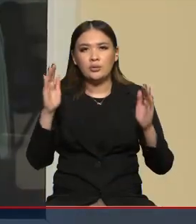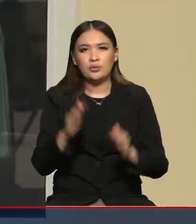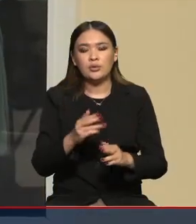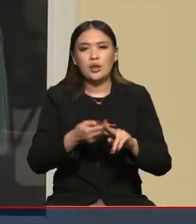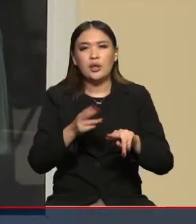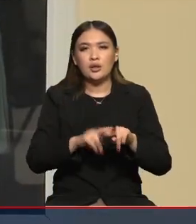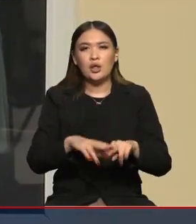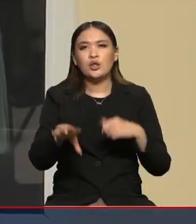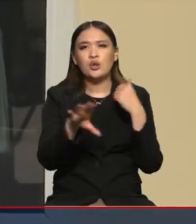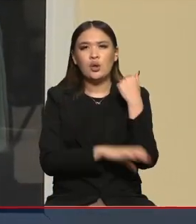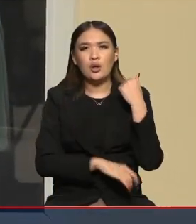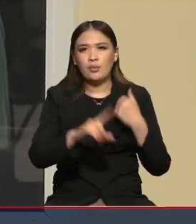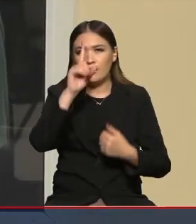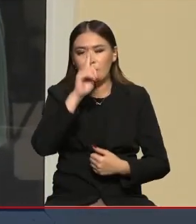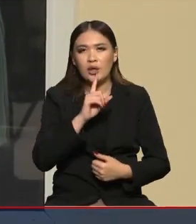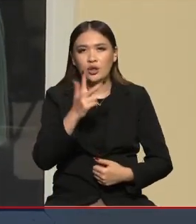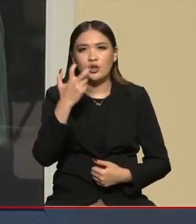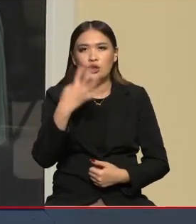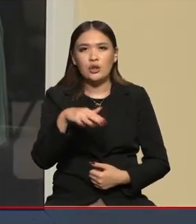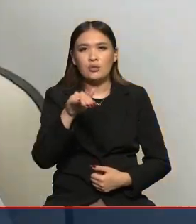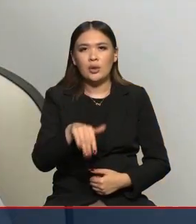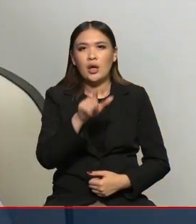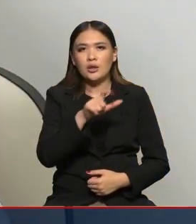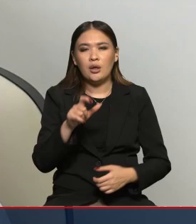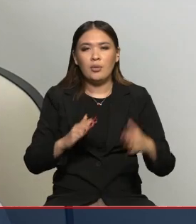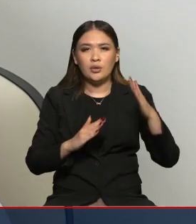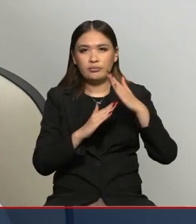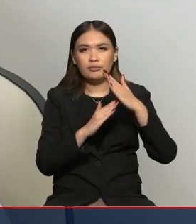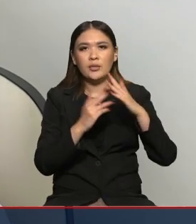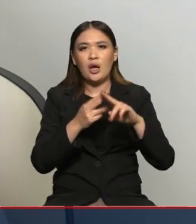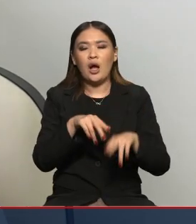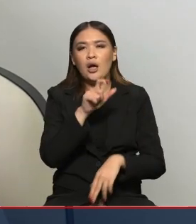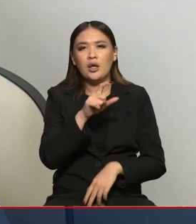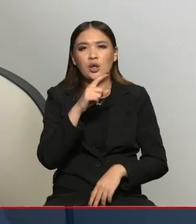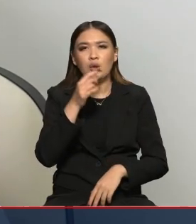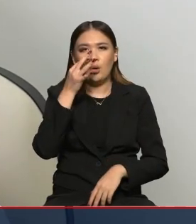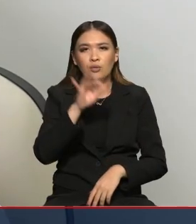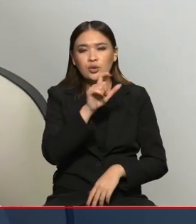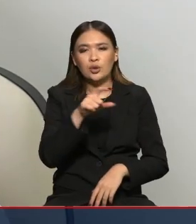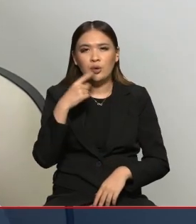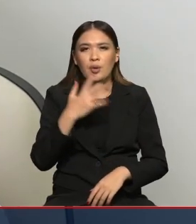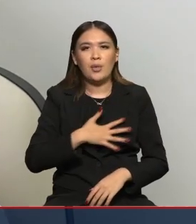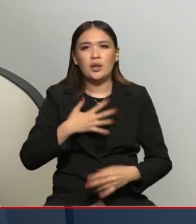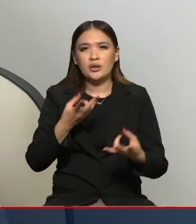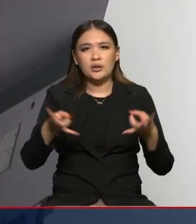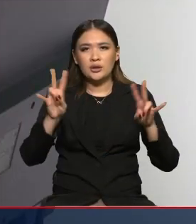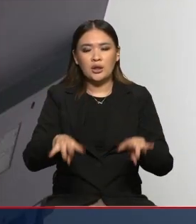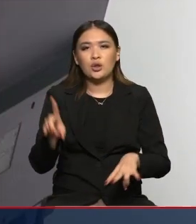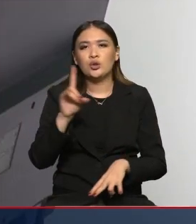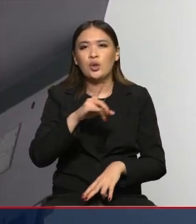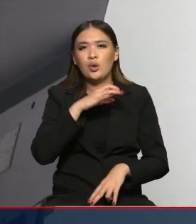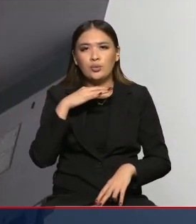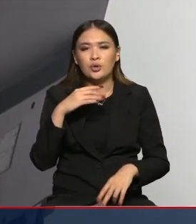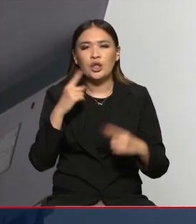ауырғандардың саны соңғы бір айда 340 мың адамға жеткен. Алайда мамандар алаңдауға еш негіз жоқ дейді. Науқастардың басым көпшілігінде